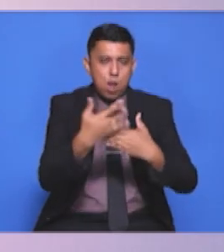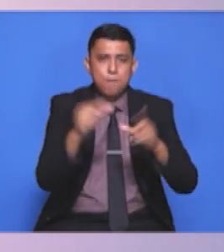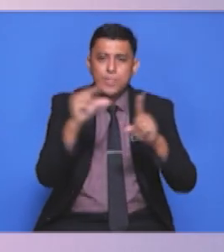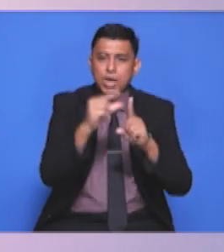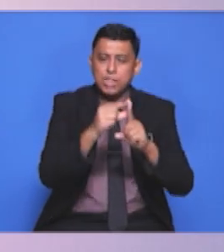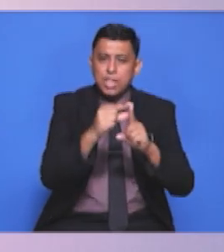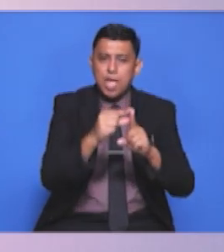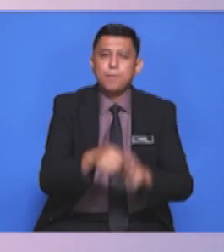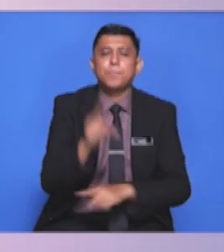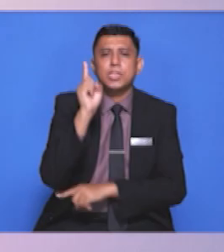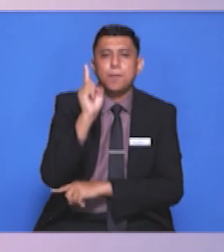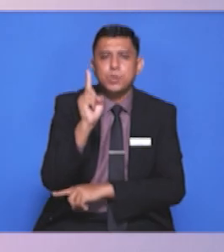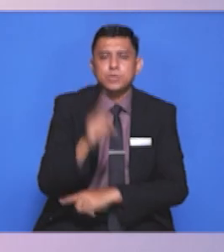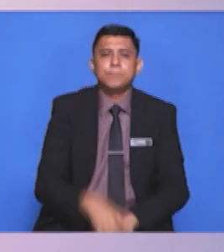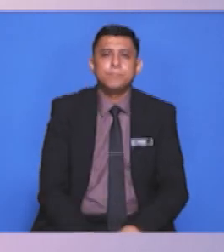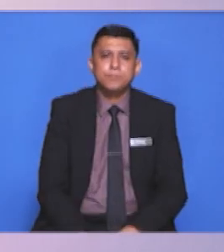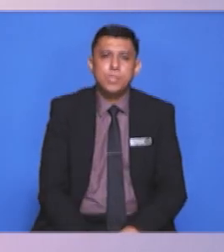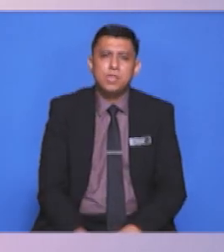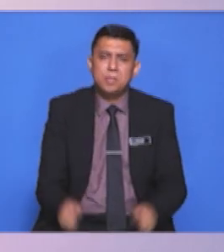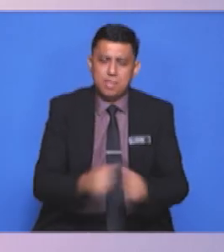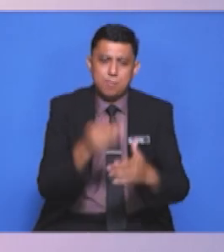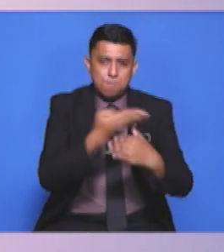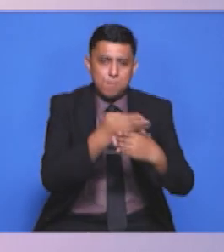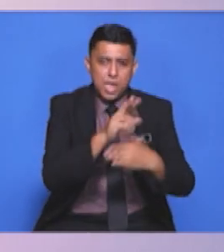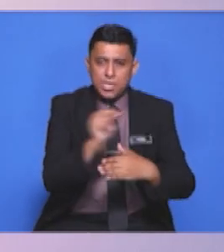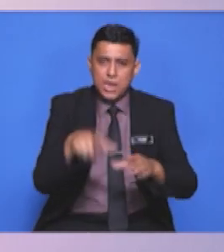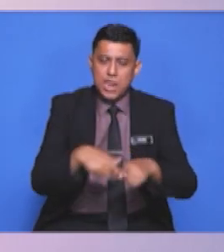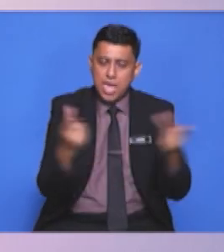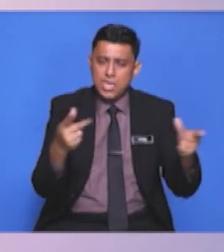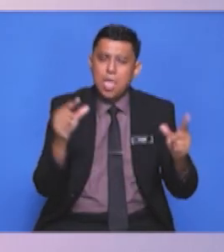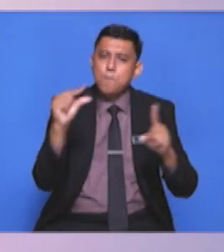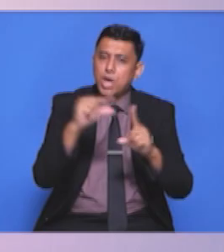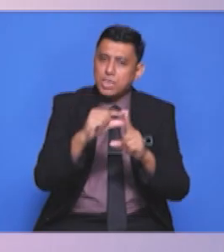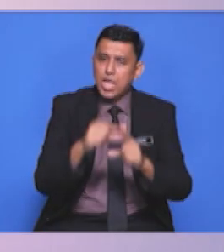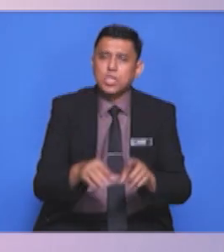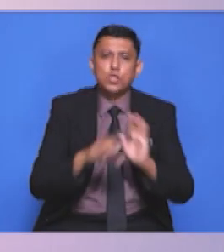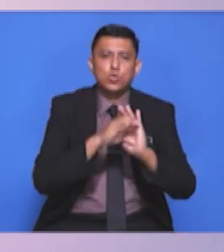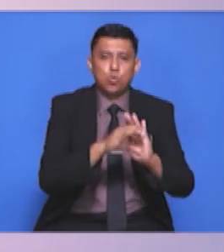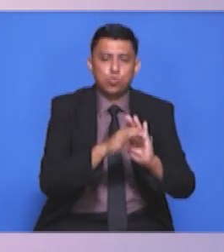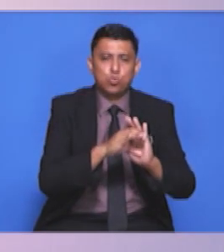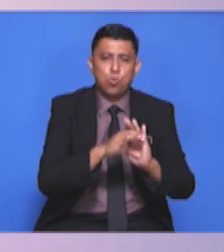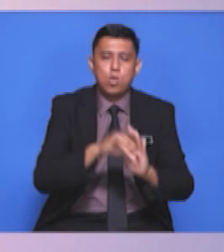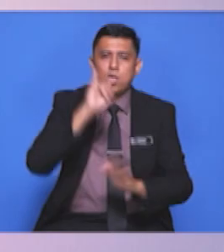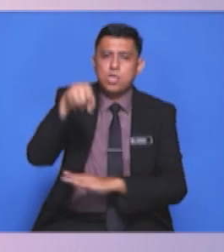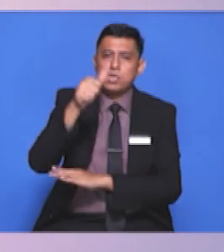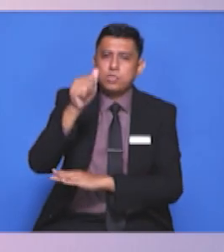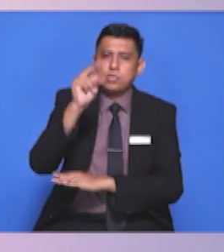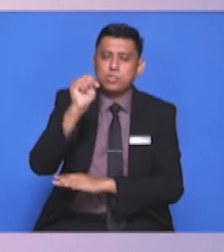dengan bahagian lain perkataan seterus jauh contoh jantina